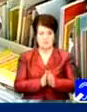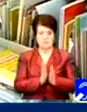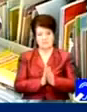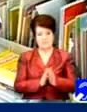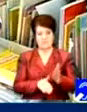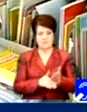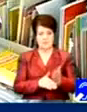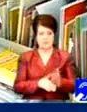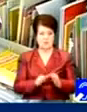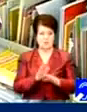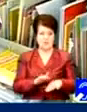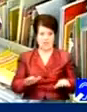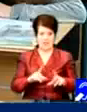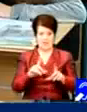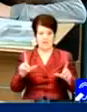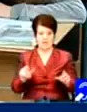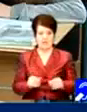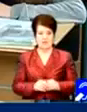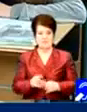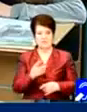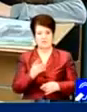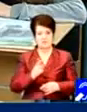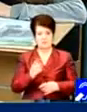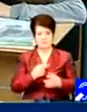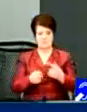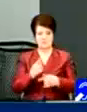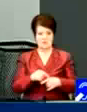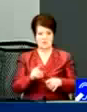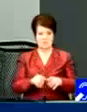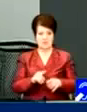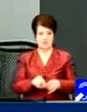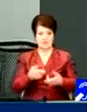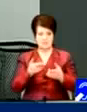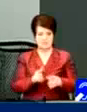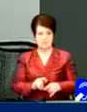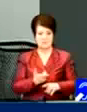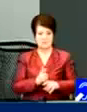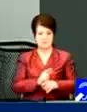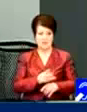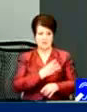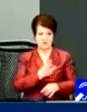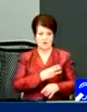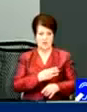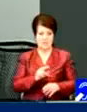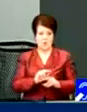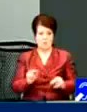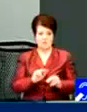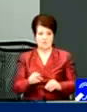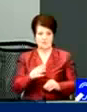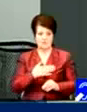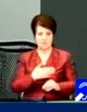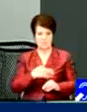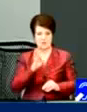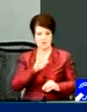comunității. Elevii simt lipsa și o așteaptă să se întoarcă cât mai curând la ore. Desigur că îmi este foarte dor de profesoara mea. Ea este